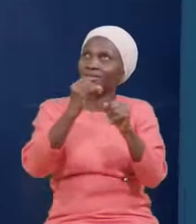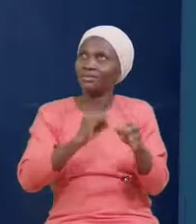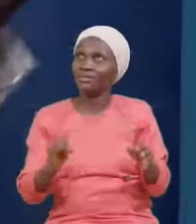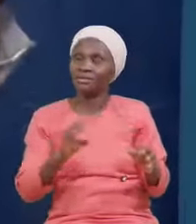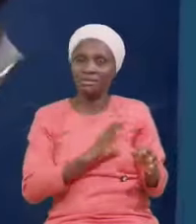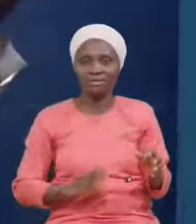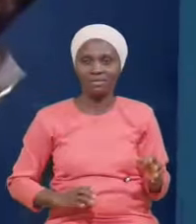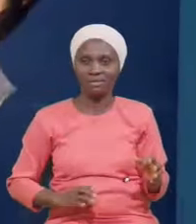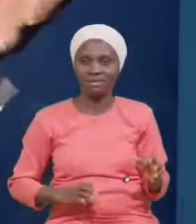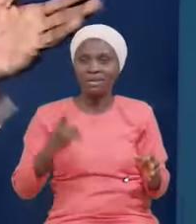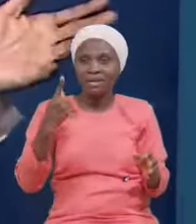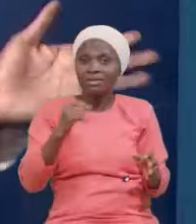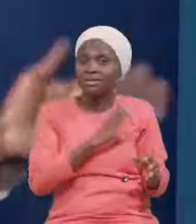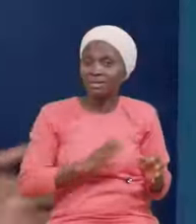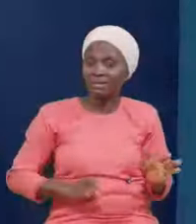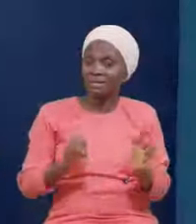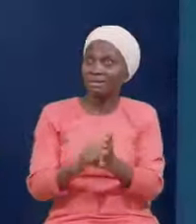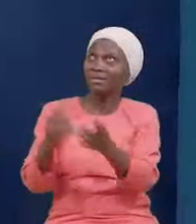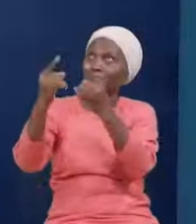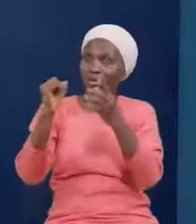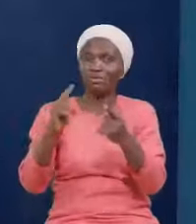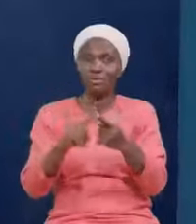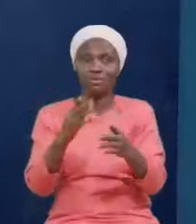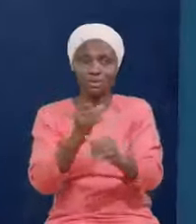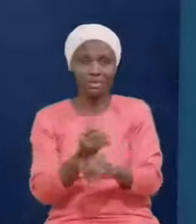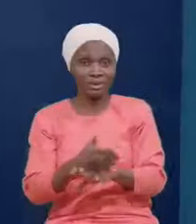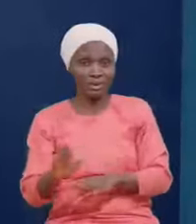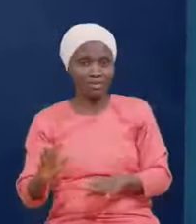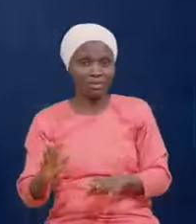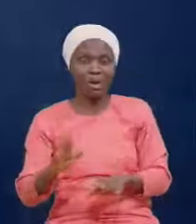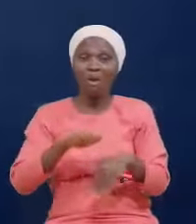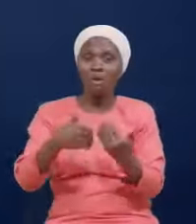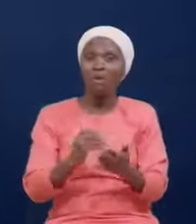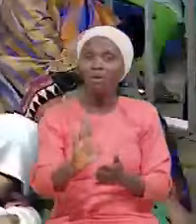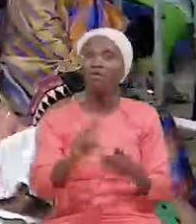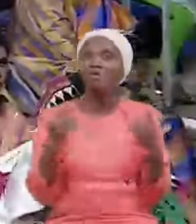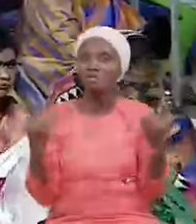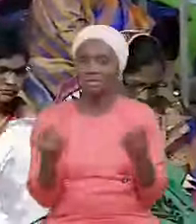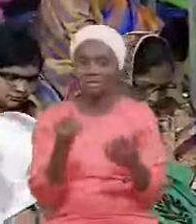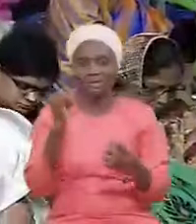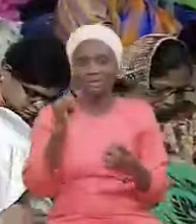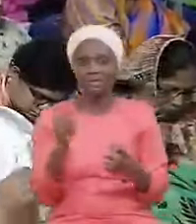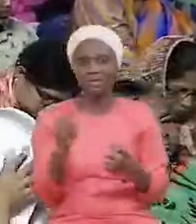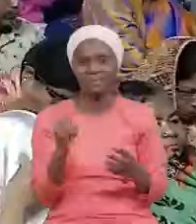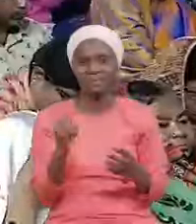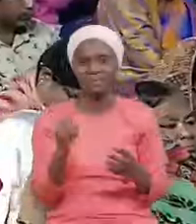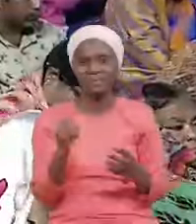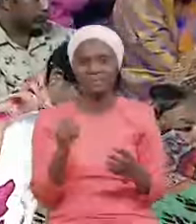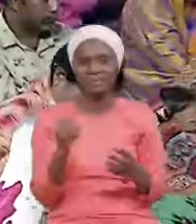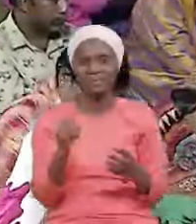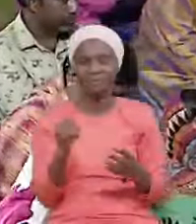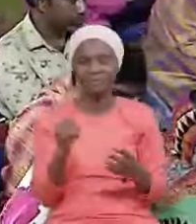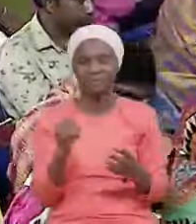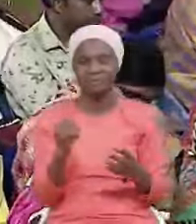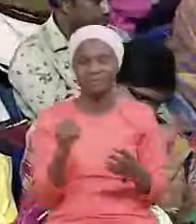Rakshinche Christu. The Christ that comes to take away all your sin. Mee paapalanni tholaginchi vedaniki vachina Christu